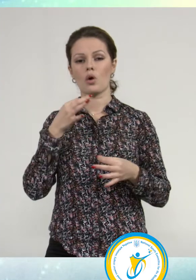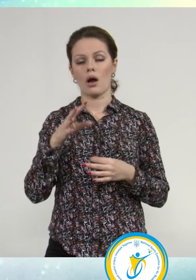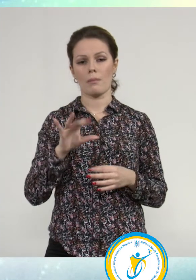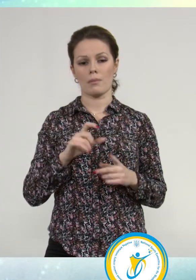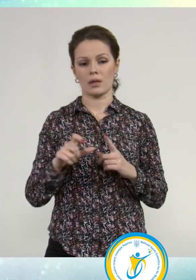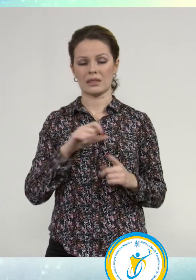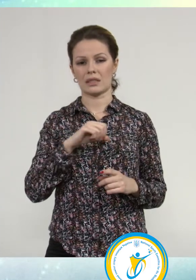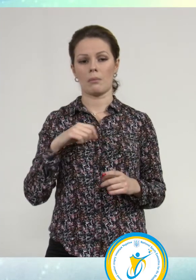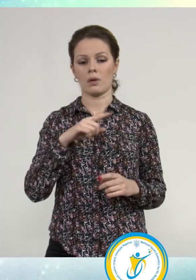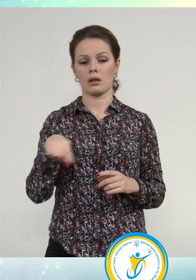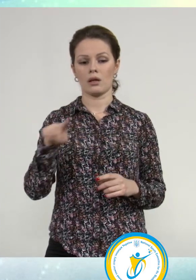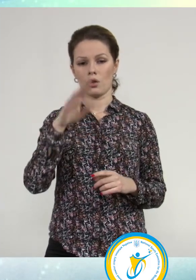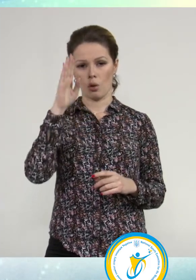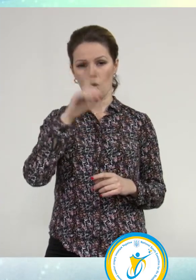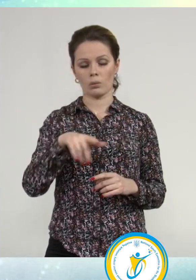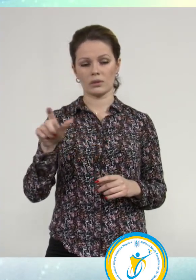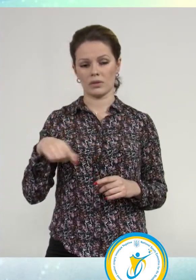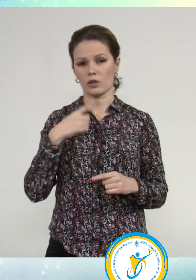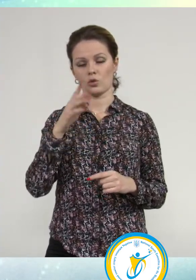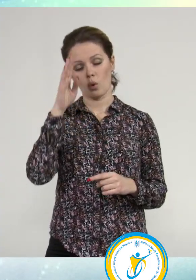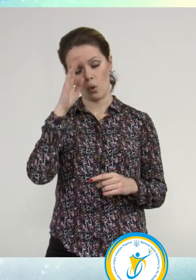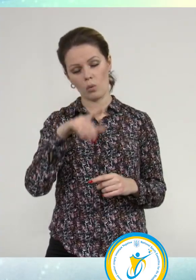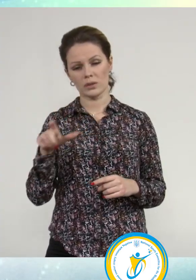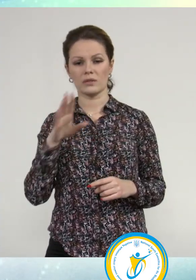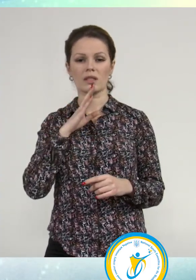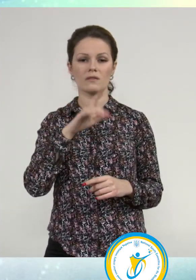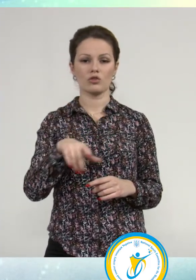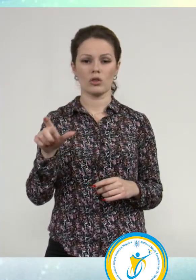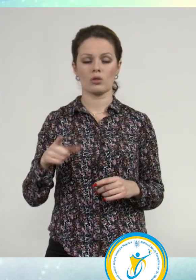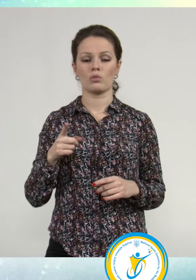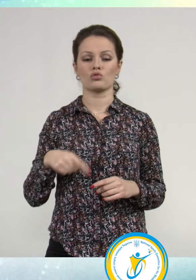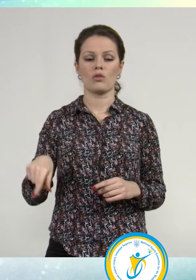самих хлопців, я кажу хлопців, дівчат, тому що вони,